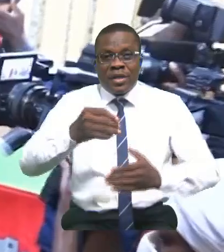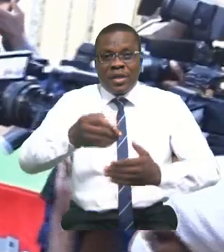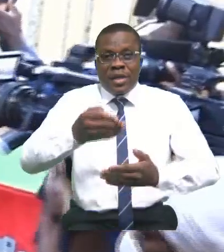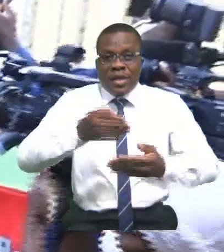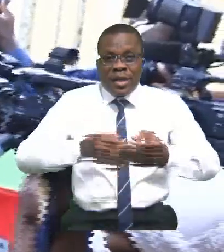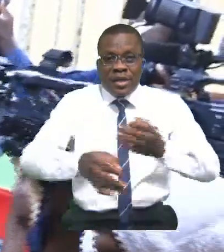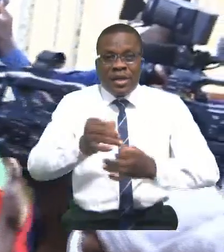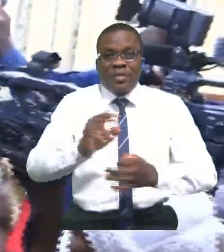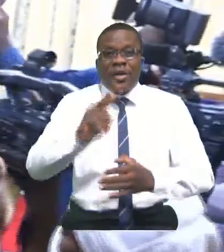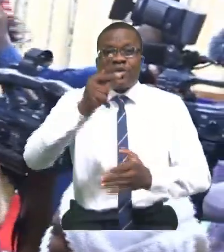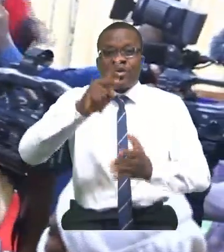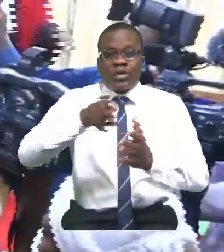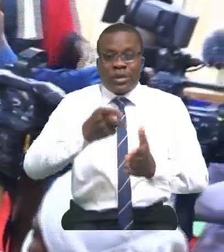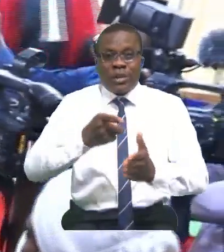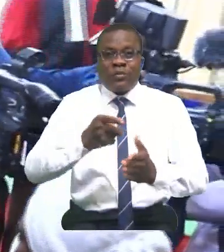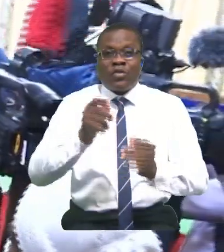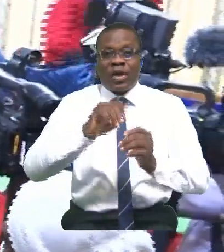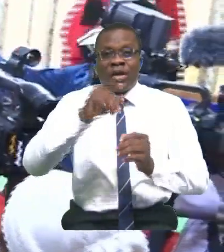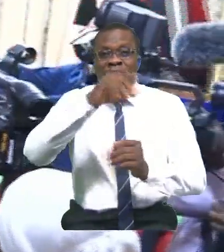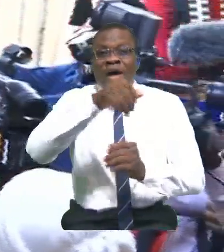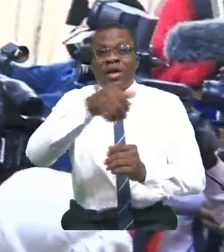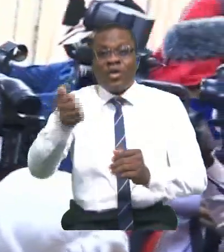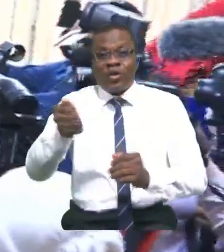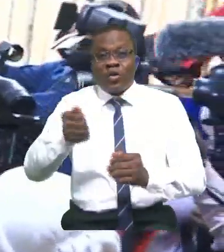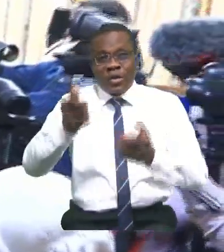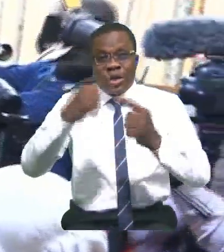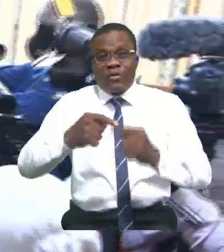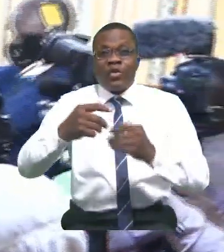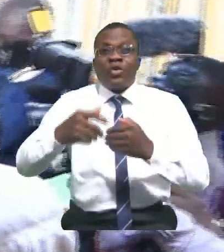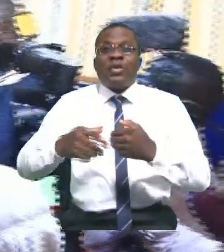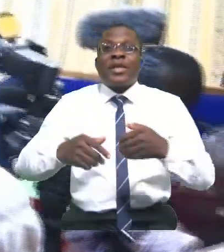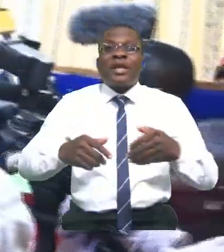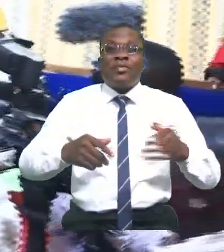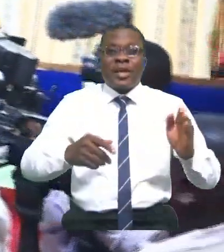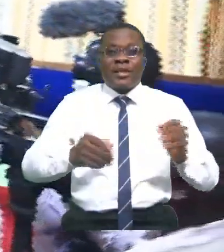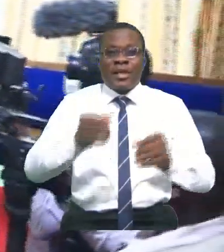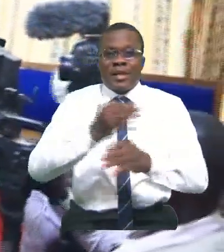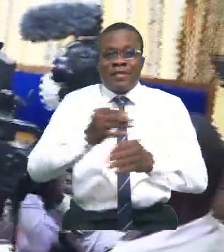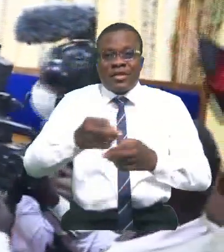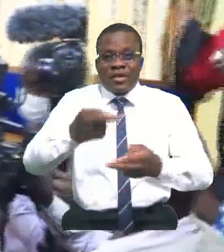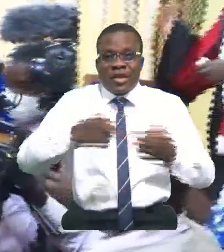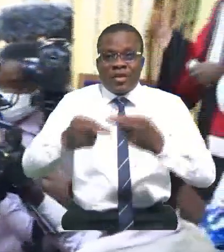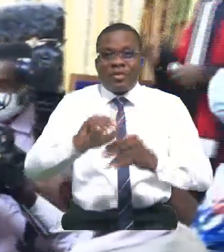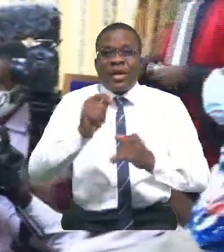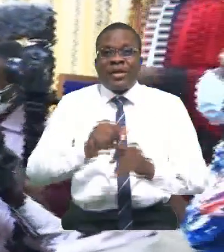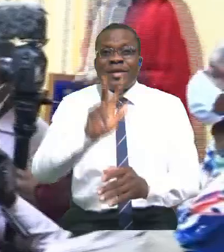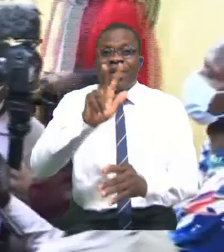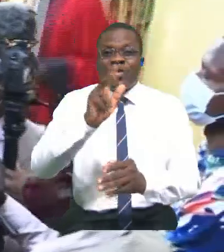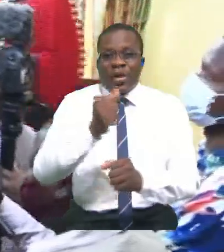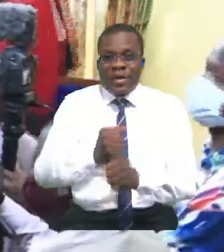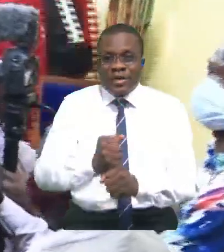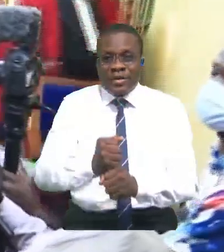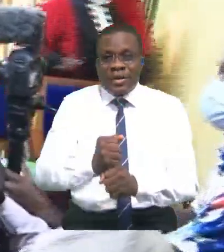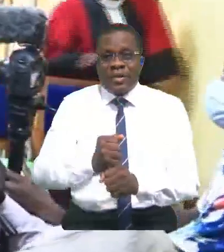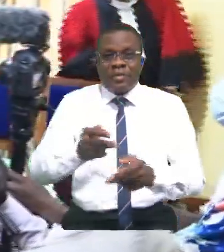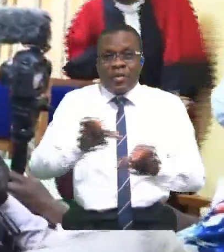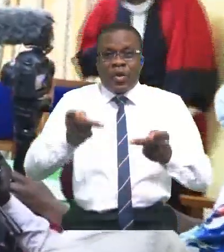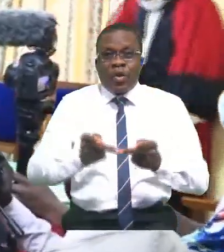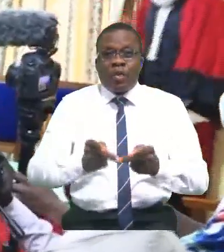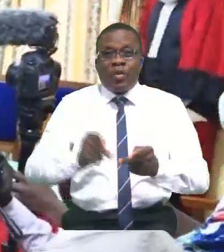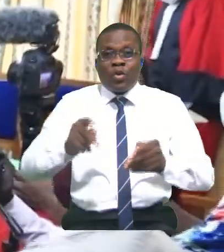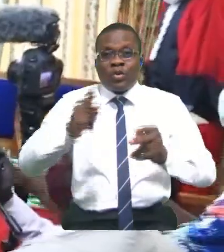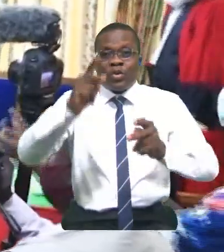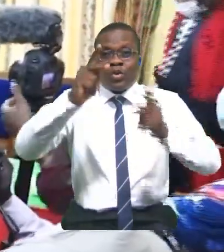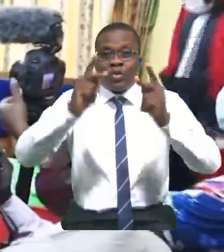deuxième fois à Gilbert Ulrich togbonon qui l'avait déjà remplacé il y a 3 ans au poste de procureur de la